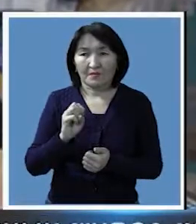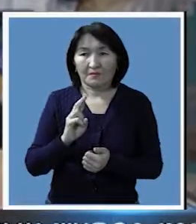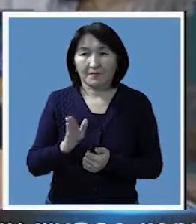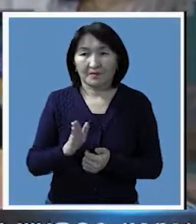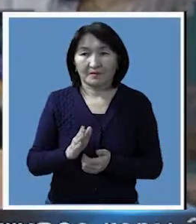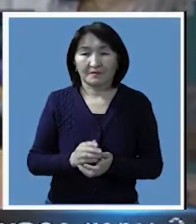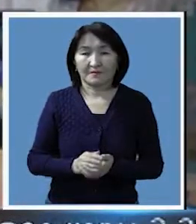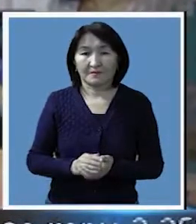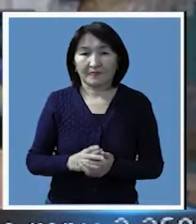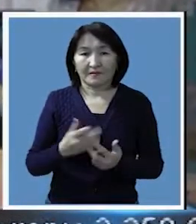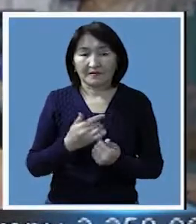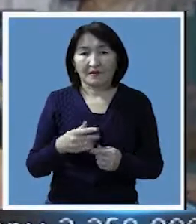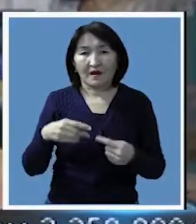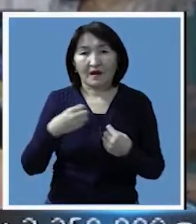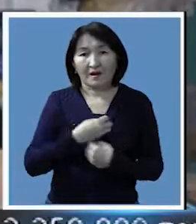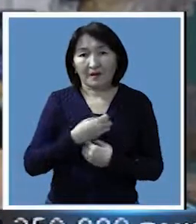Елбасымыздың туған күні қарсаңында